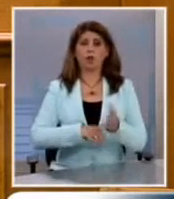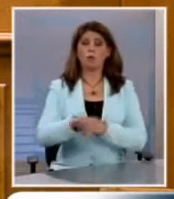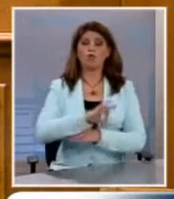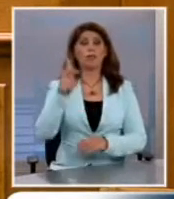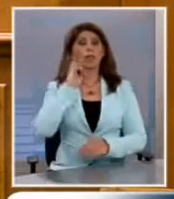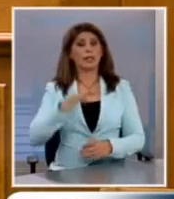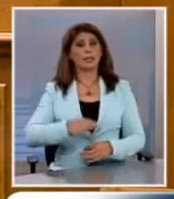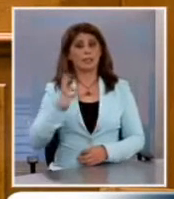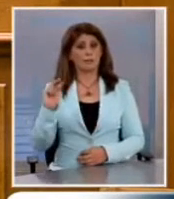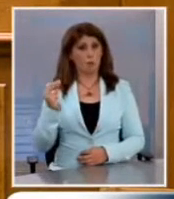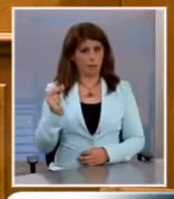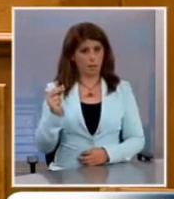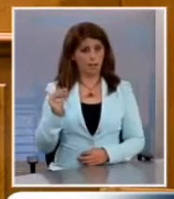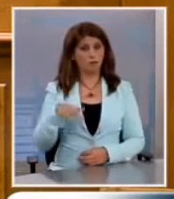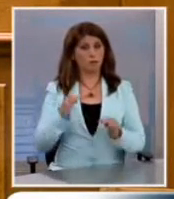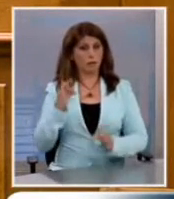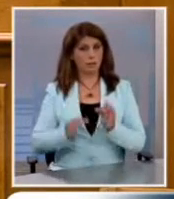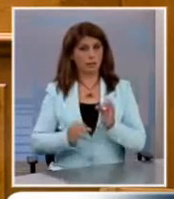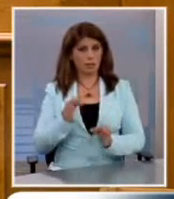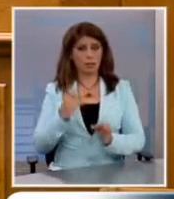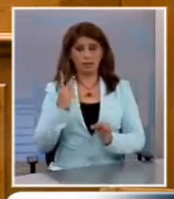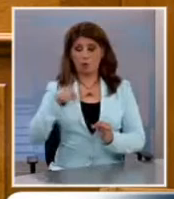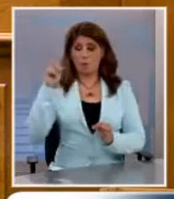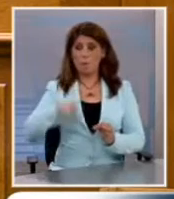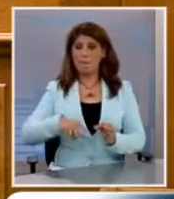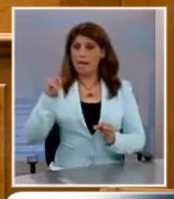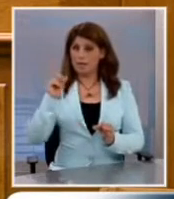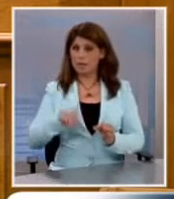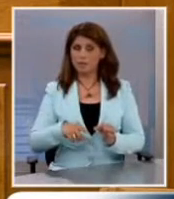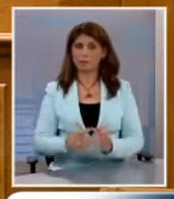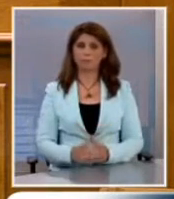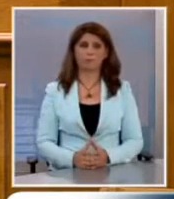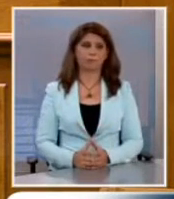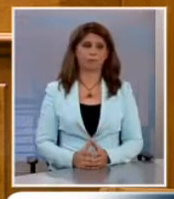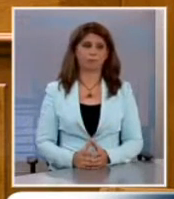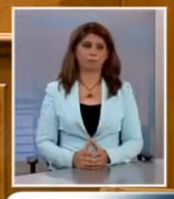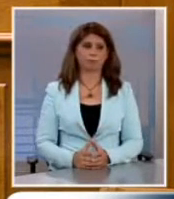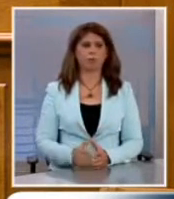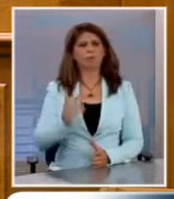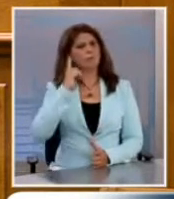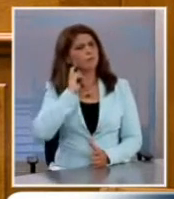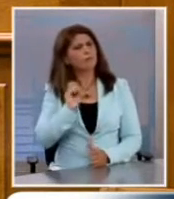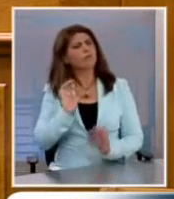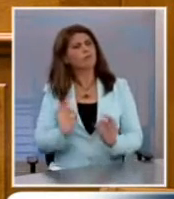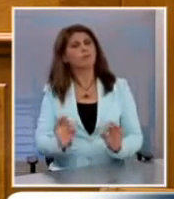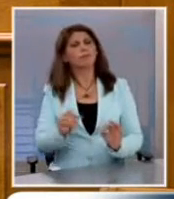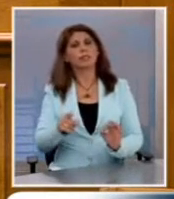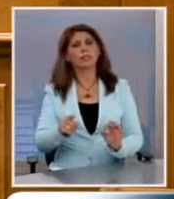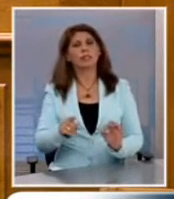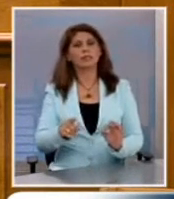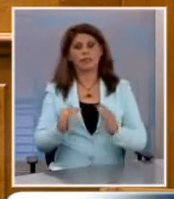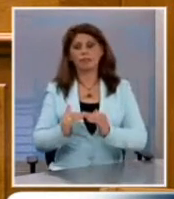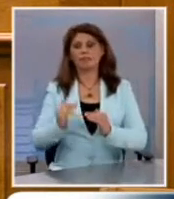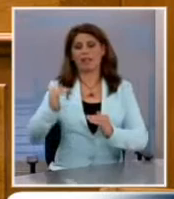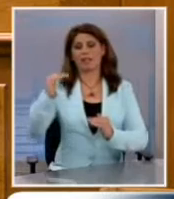βουλευτές, που συζητάμε 2 μέρες στη Βουλή, Είναι δεδομένο πως είναι ένα ταξικό